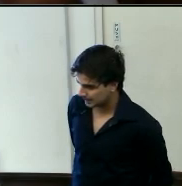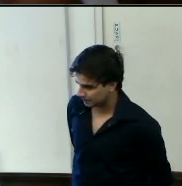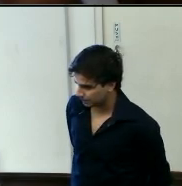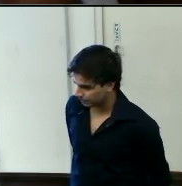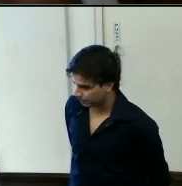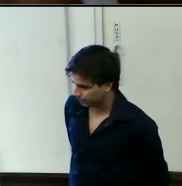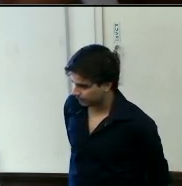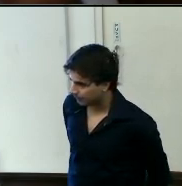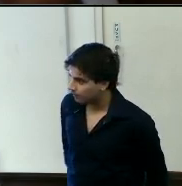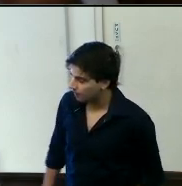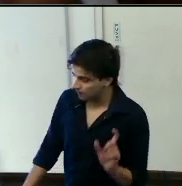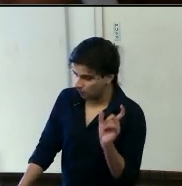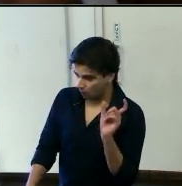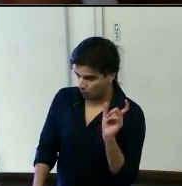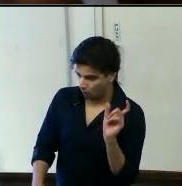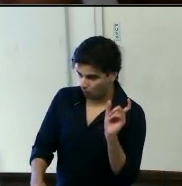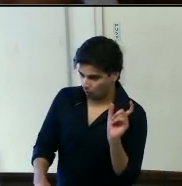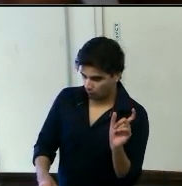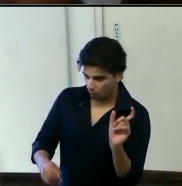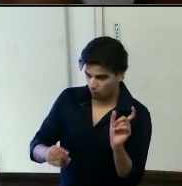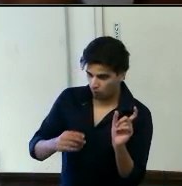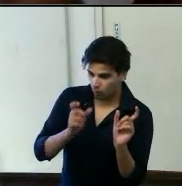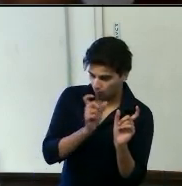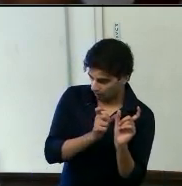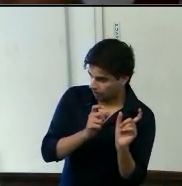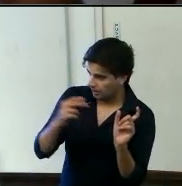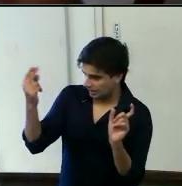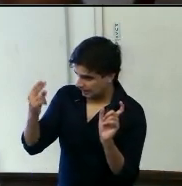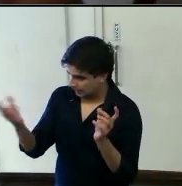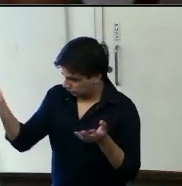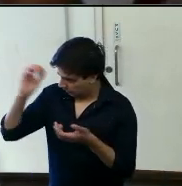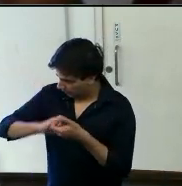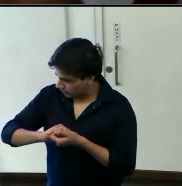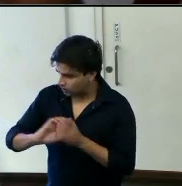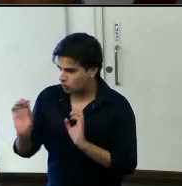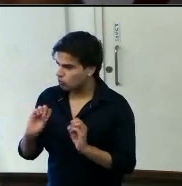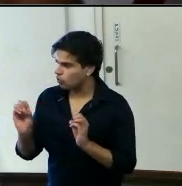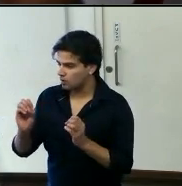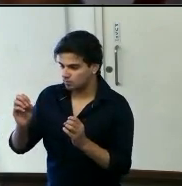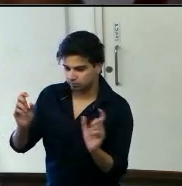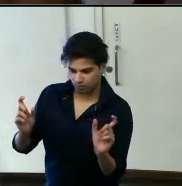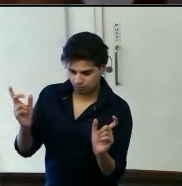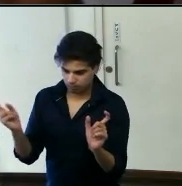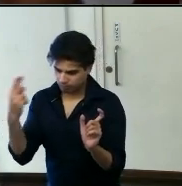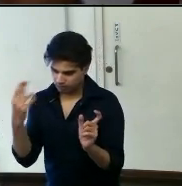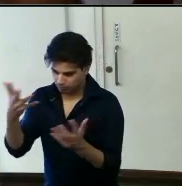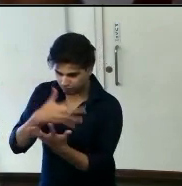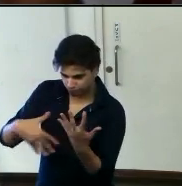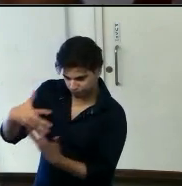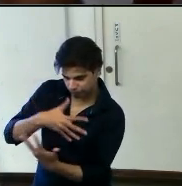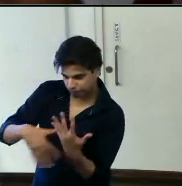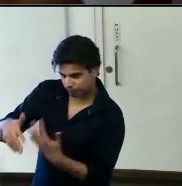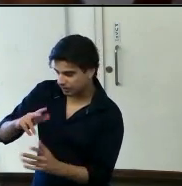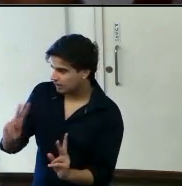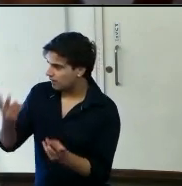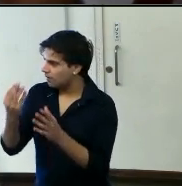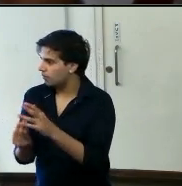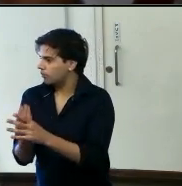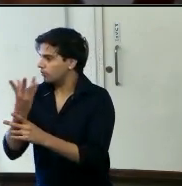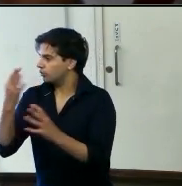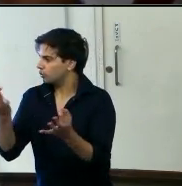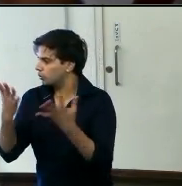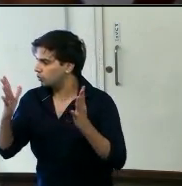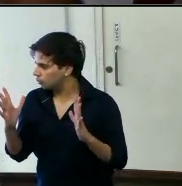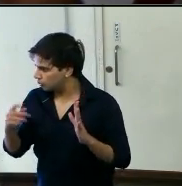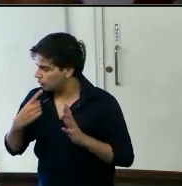between words and paint, colors, but blend together. ಅದು ಹೆಂಗೆ ಬ್ಲೆಂಡ್ ಆಯಿತು ಅಂತಂದರೆ ಆ ಪೇಂಟಿಂಗ್